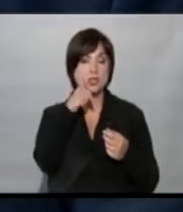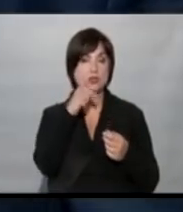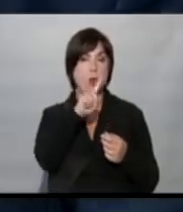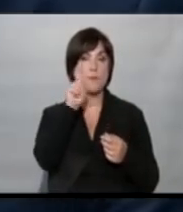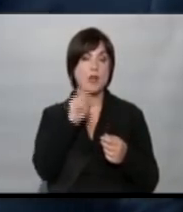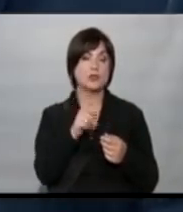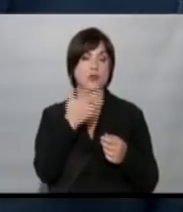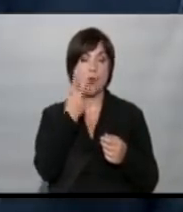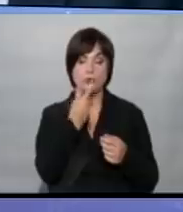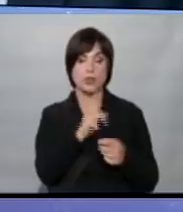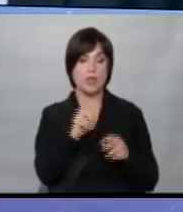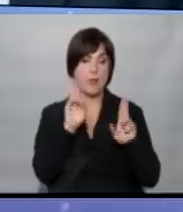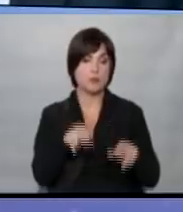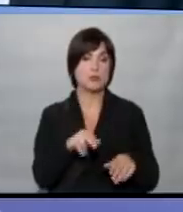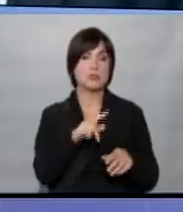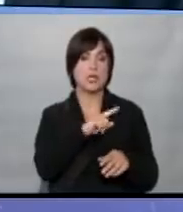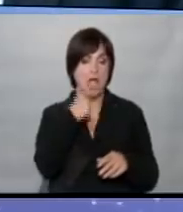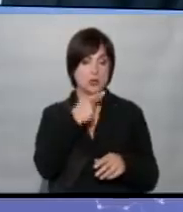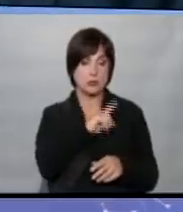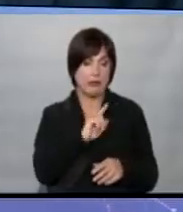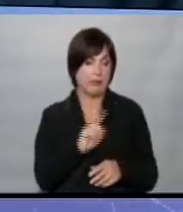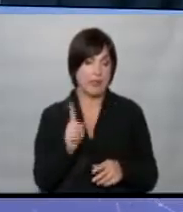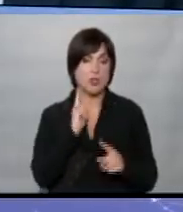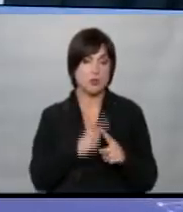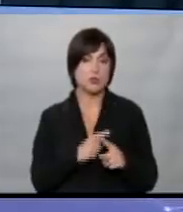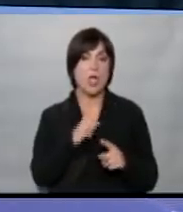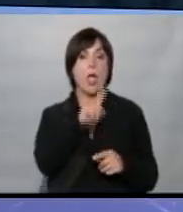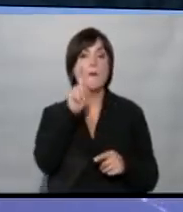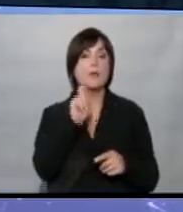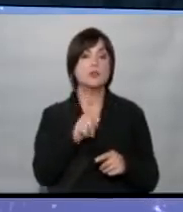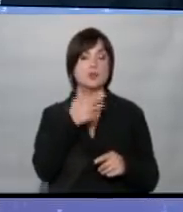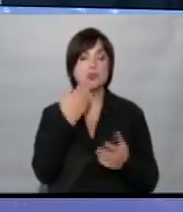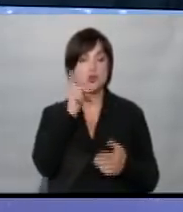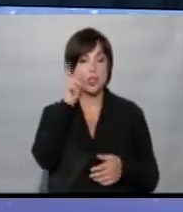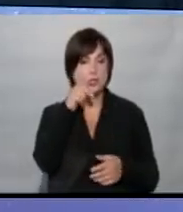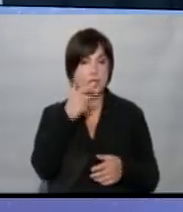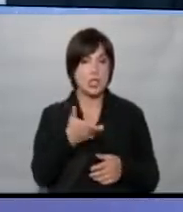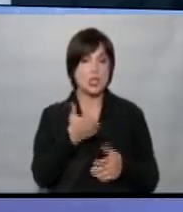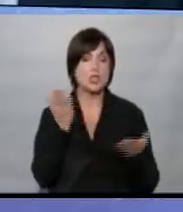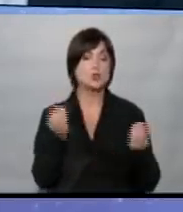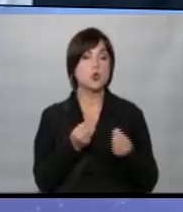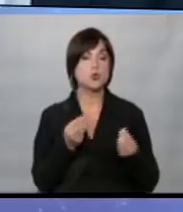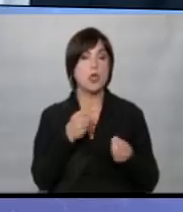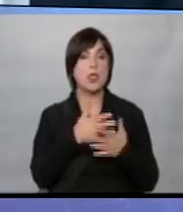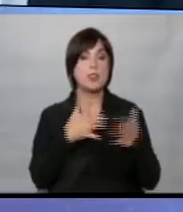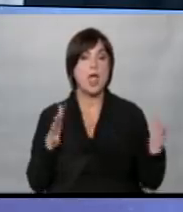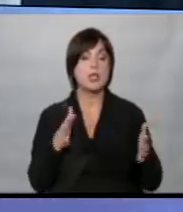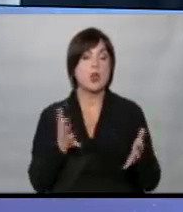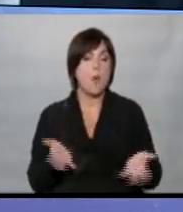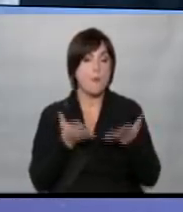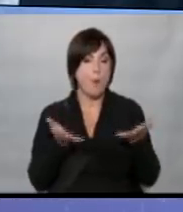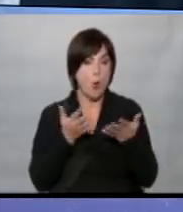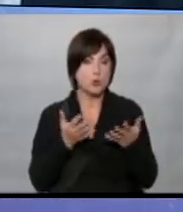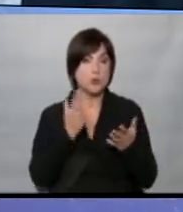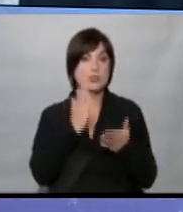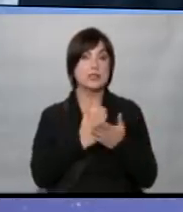мислам, очигледно е, не може да се негира тоа. Прашањето зошто е сложено? Затоа што најголем поттик